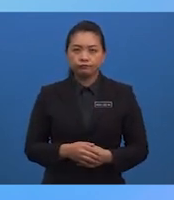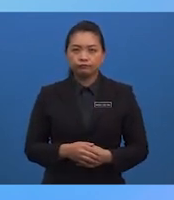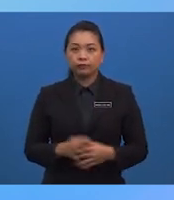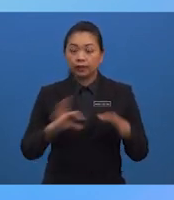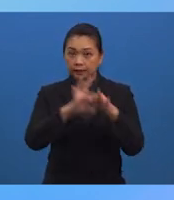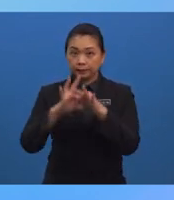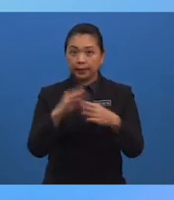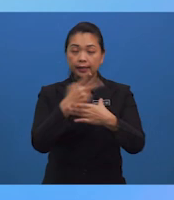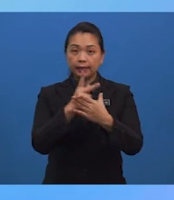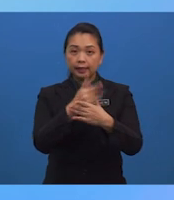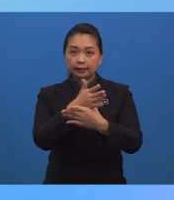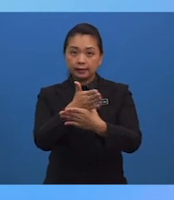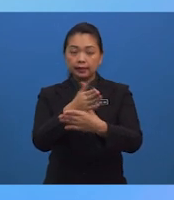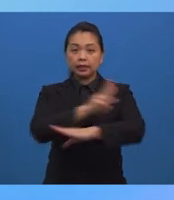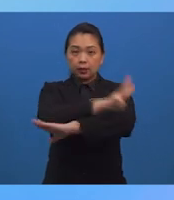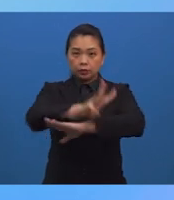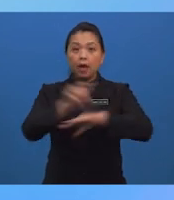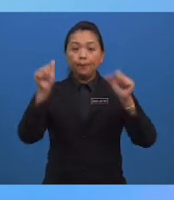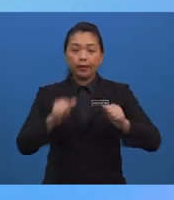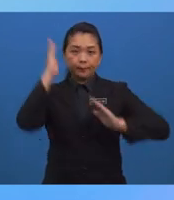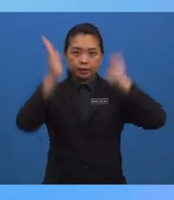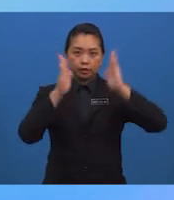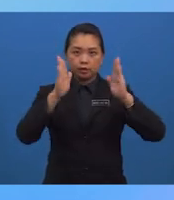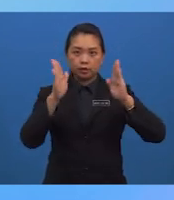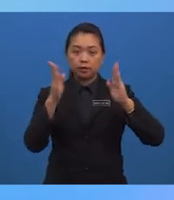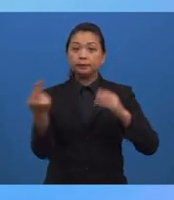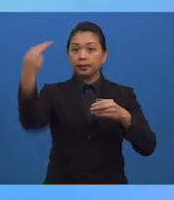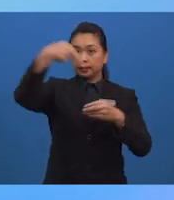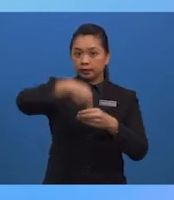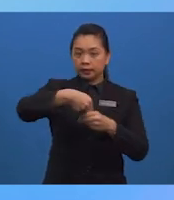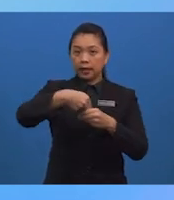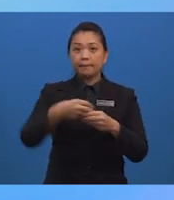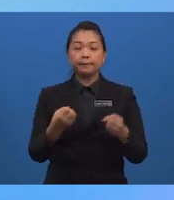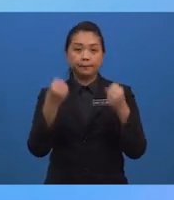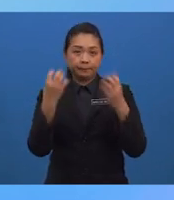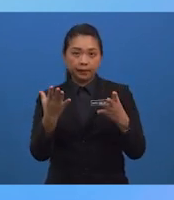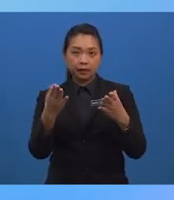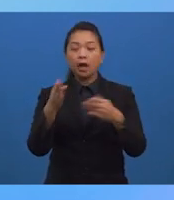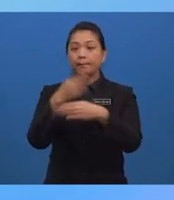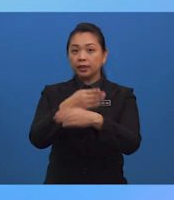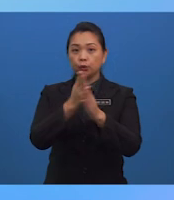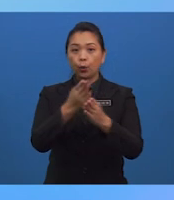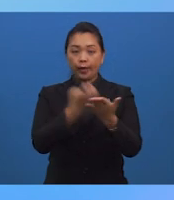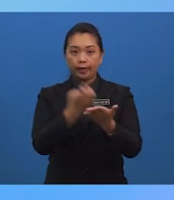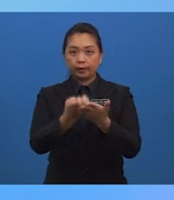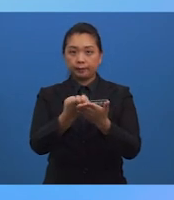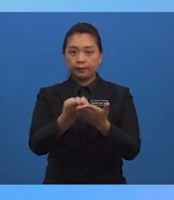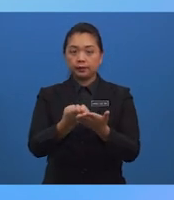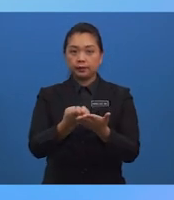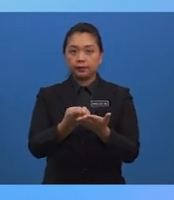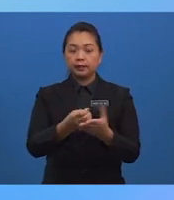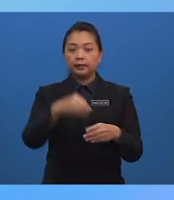Kerjasama antara kawasan membolehkan Malaysia menyertai pelbagai bentuk kerjasama ekonomi yang terdapat di